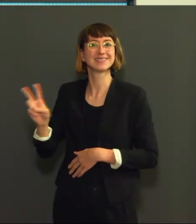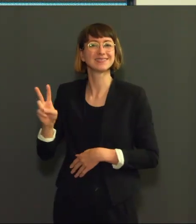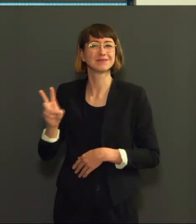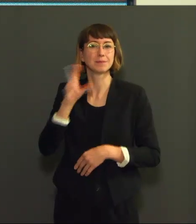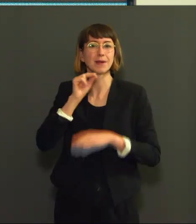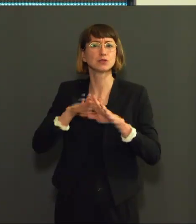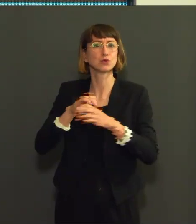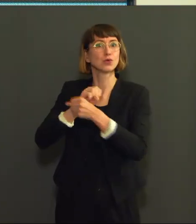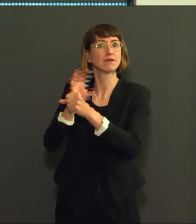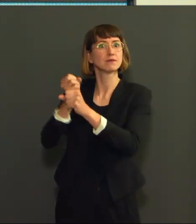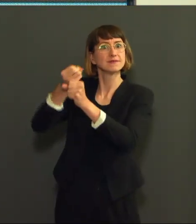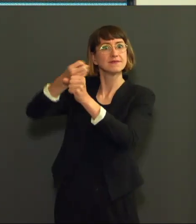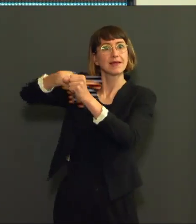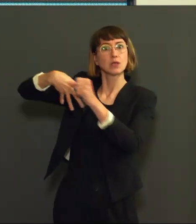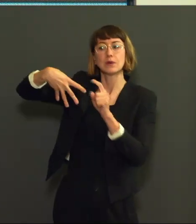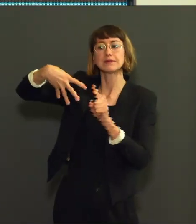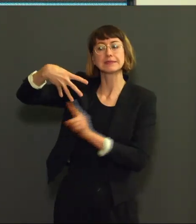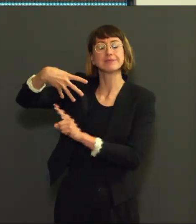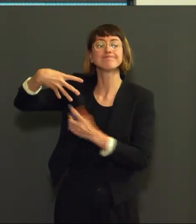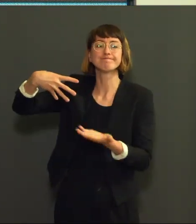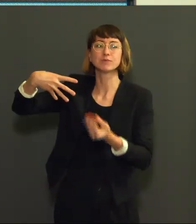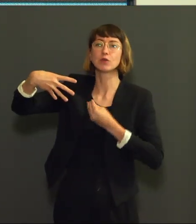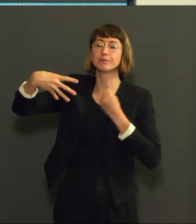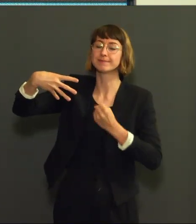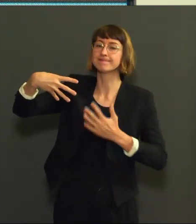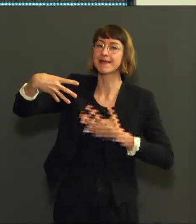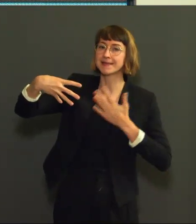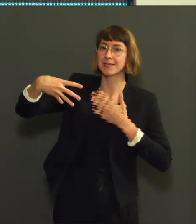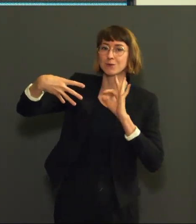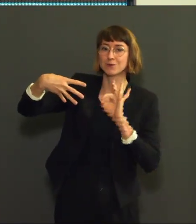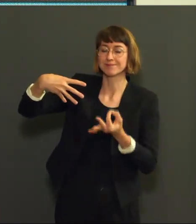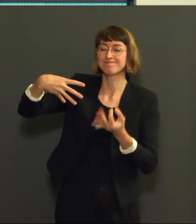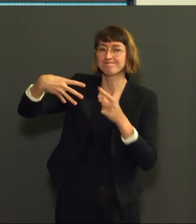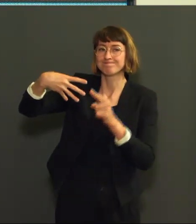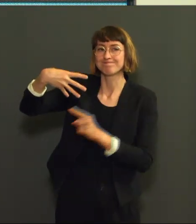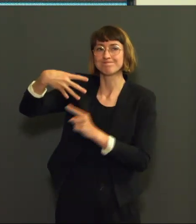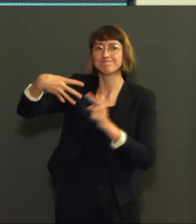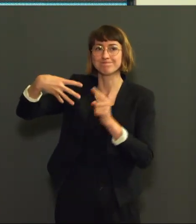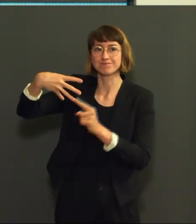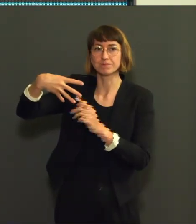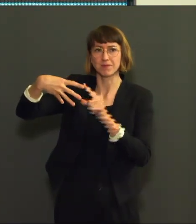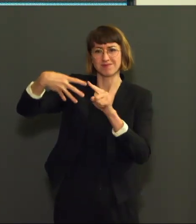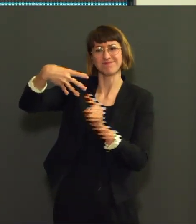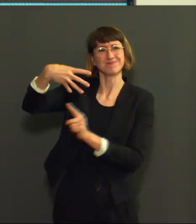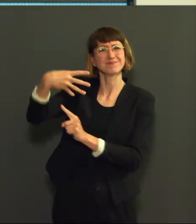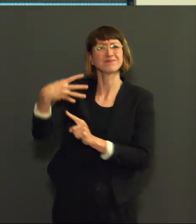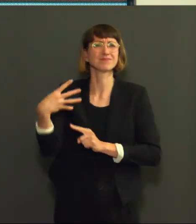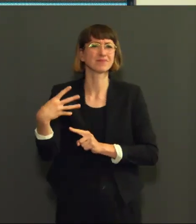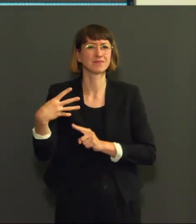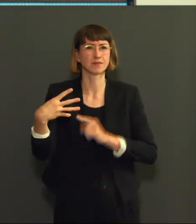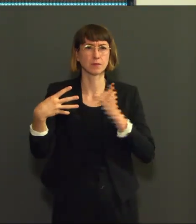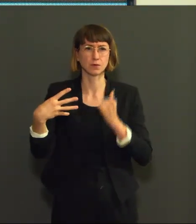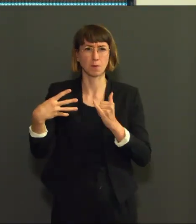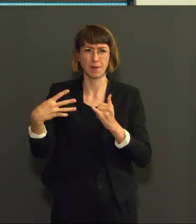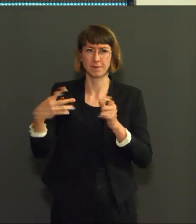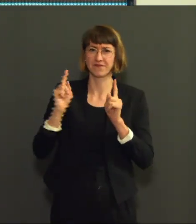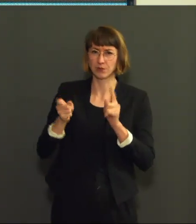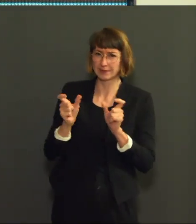soyons honnêtes. Une préoccupation sans être forcément une grande inquiétude, mais je pense qu'il faut quand même garder un œil attentif à ce niveau-là. Il y a